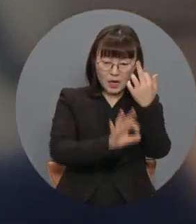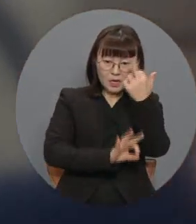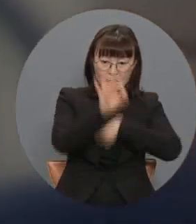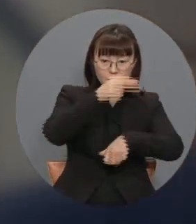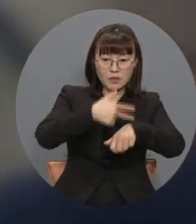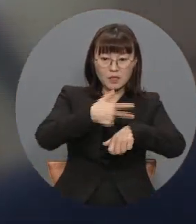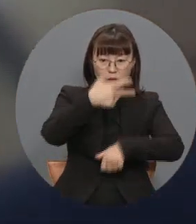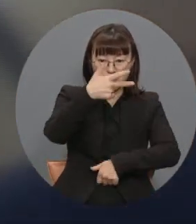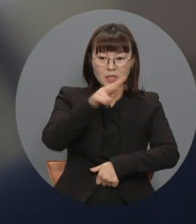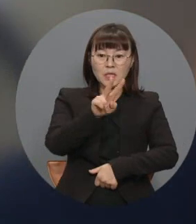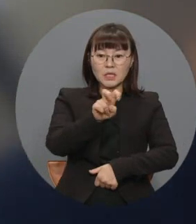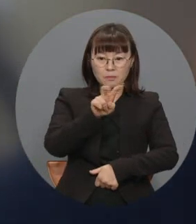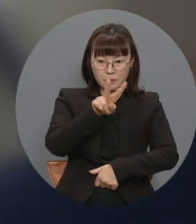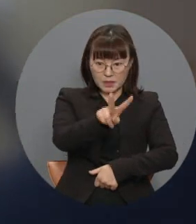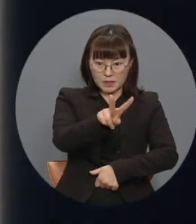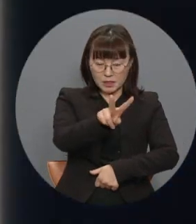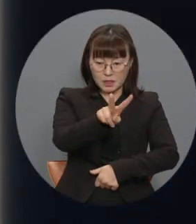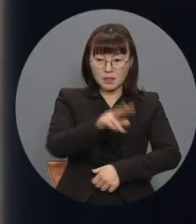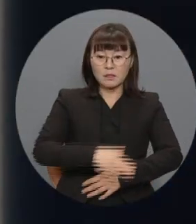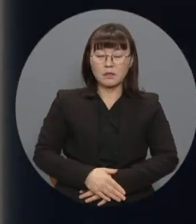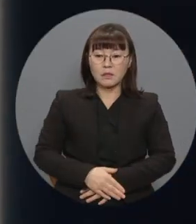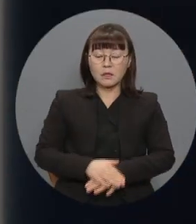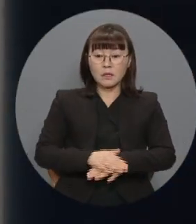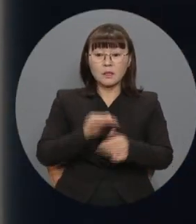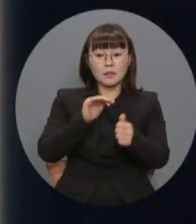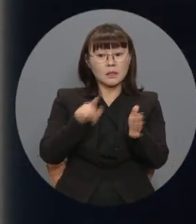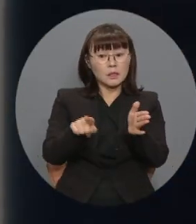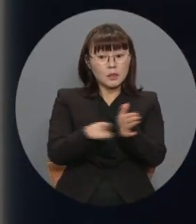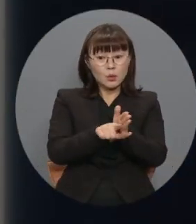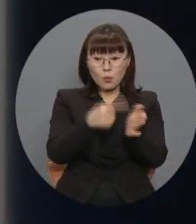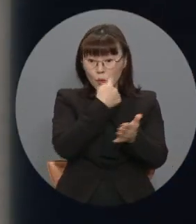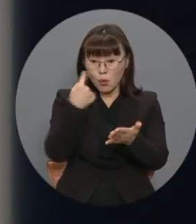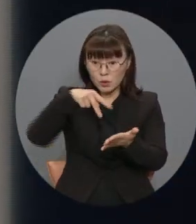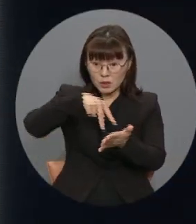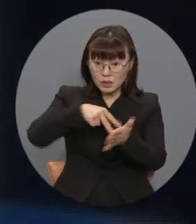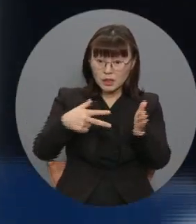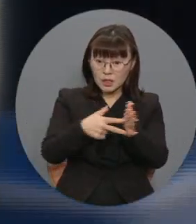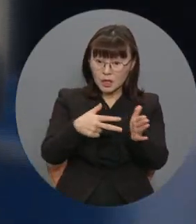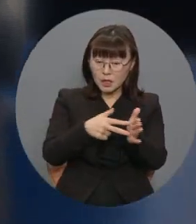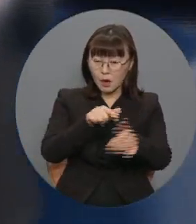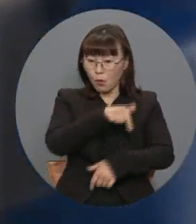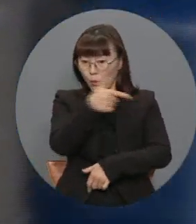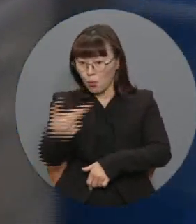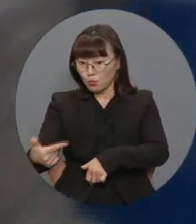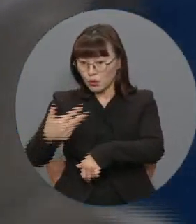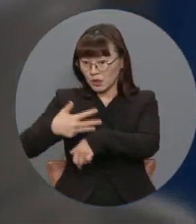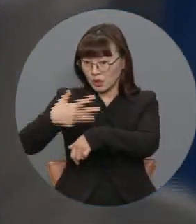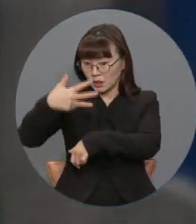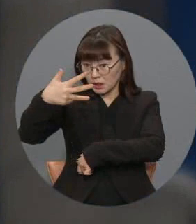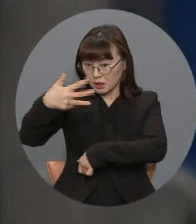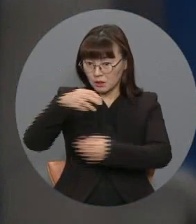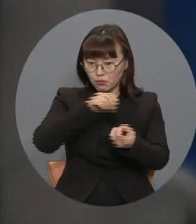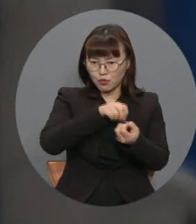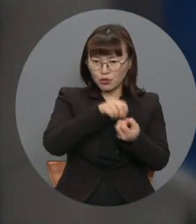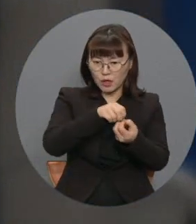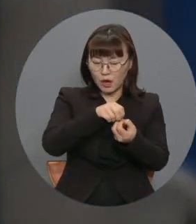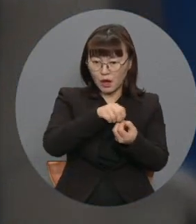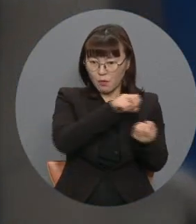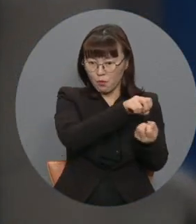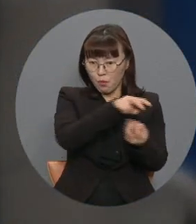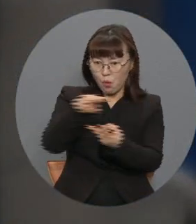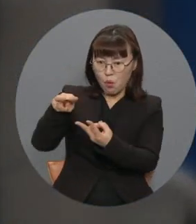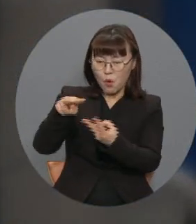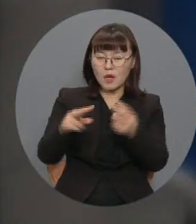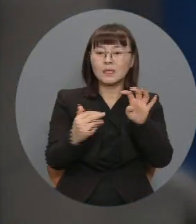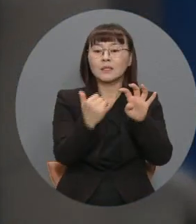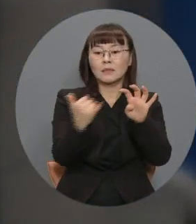7시 22분. 하지만 경북신용보증재단은 이날 저녁 8시쯤 문자메시지로 40명